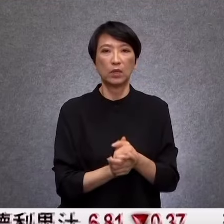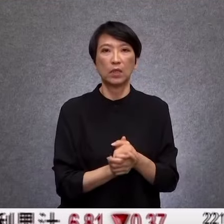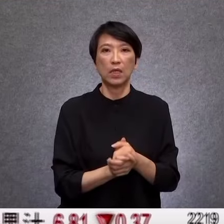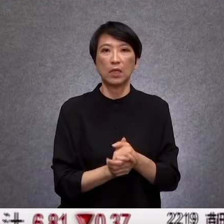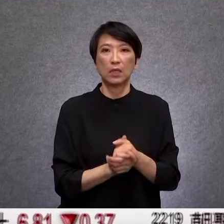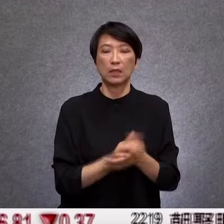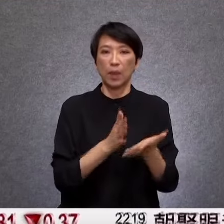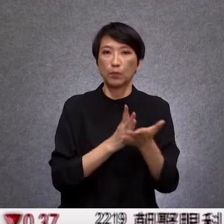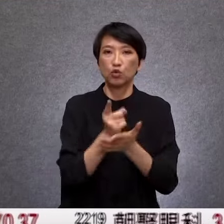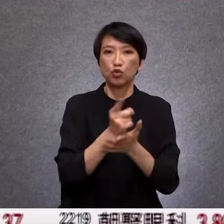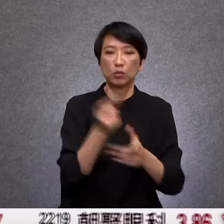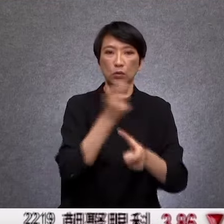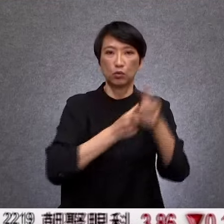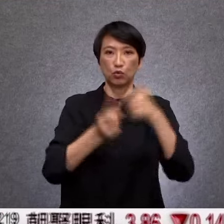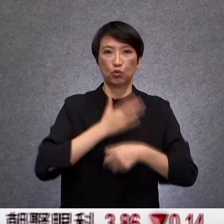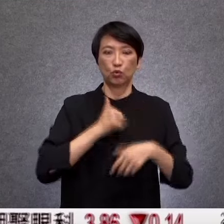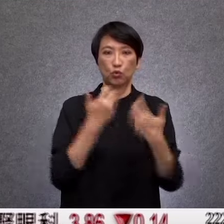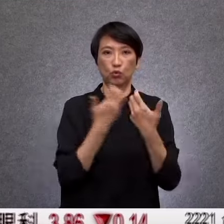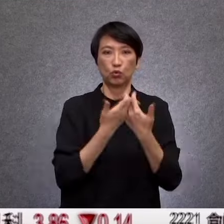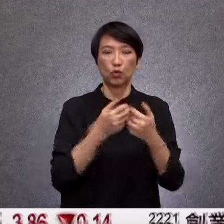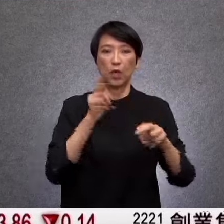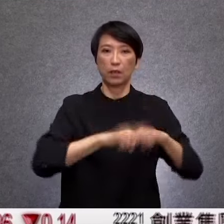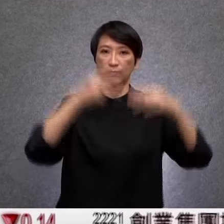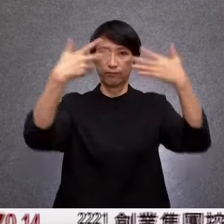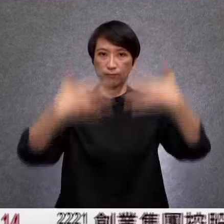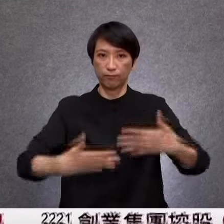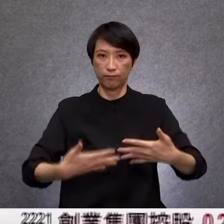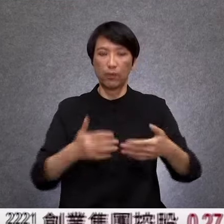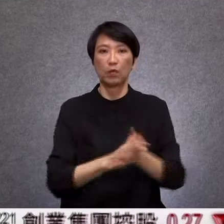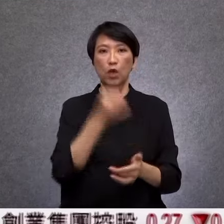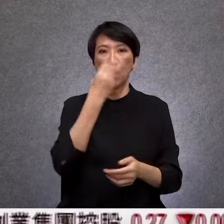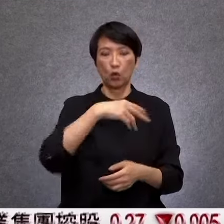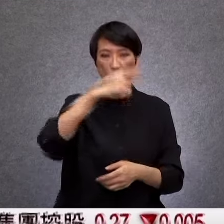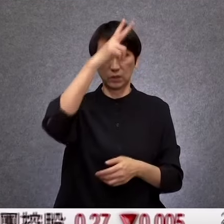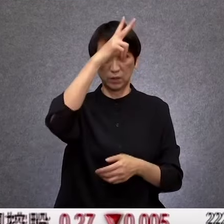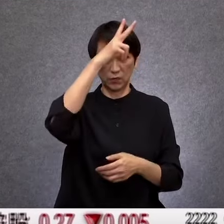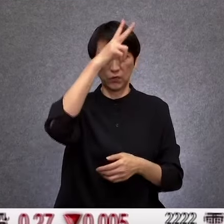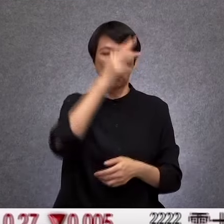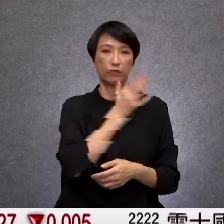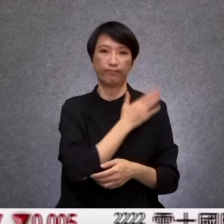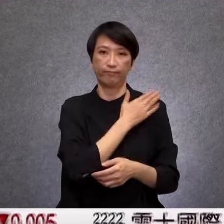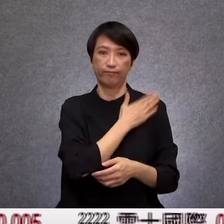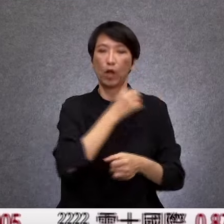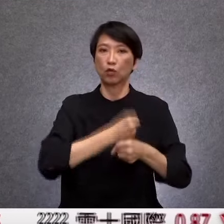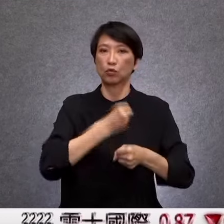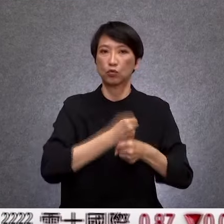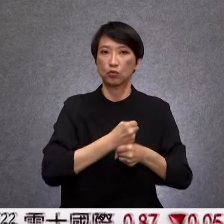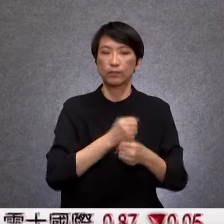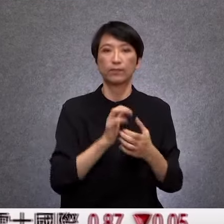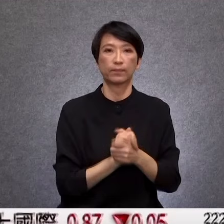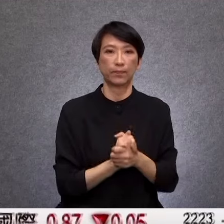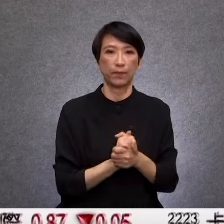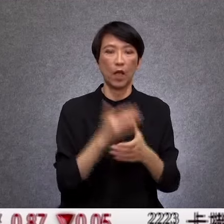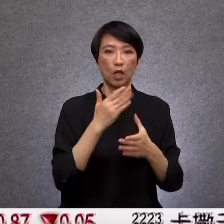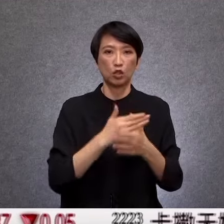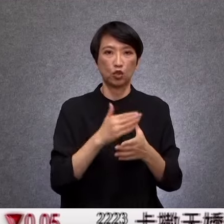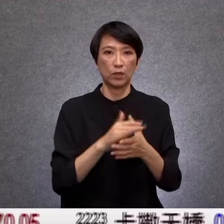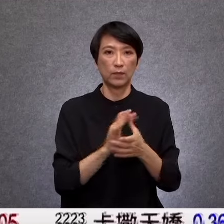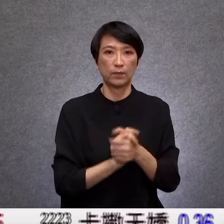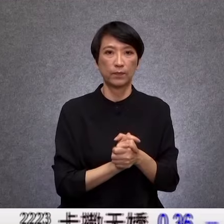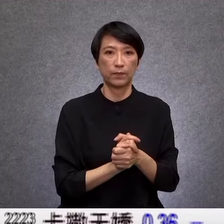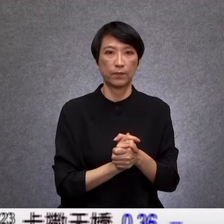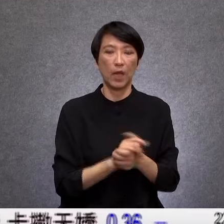住一啲咁具體嘅預算案嘅工作，始終喺一國兩制之下咧，都係特區政府嘅工作、